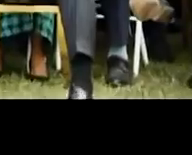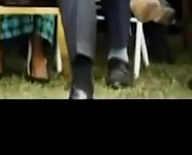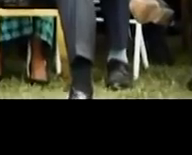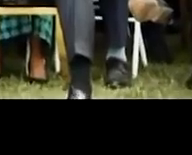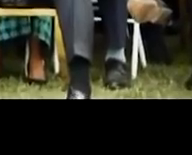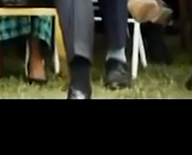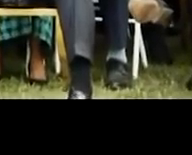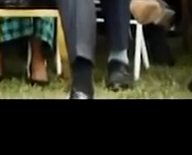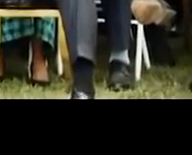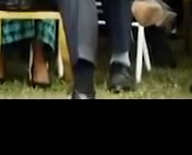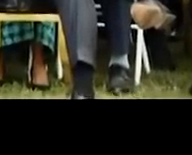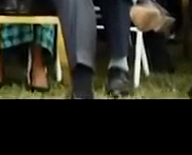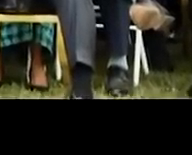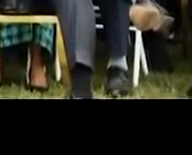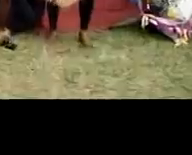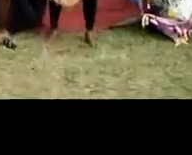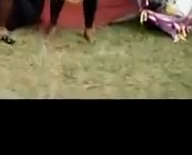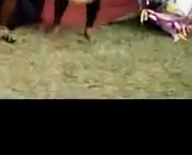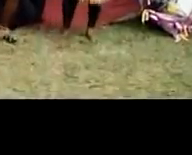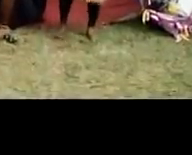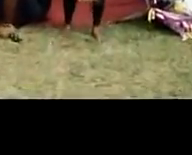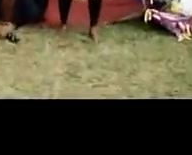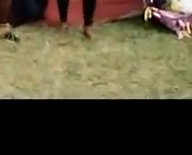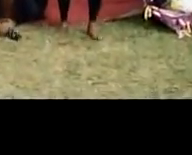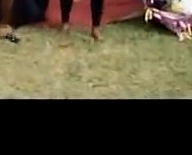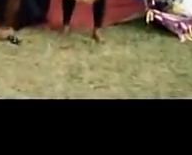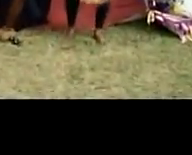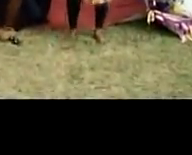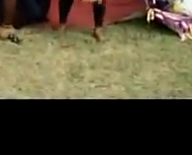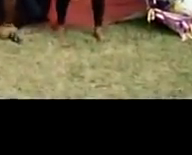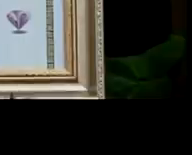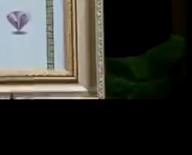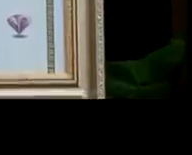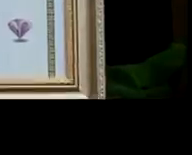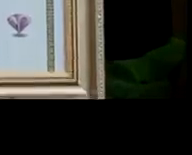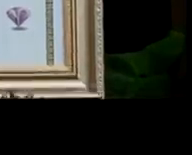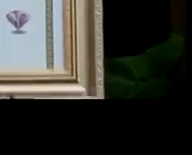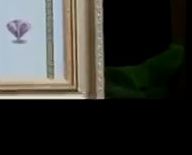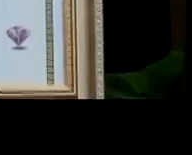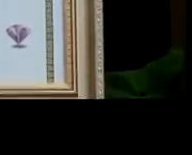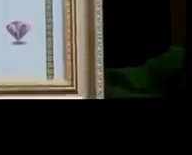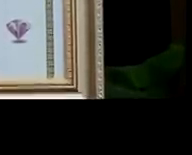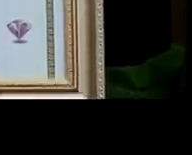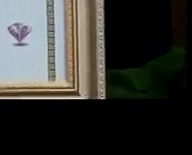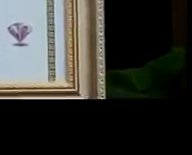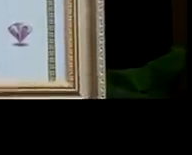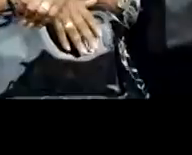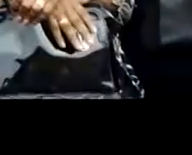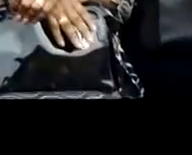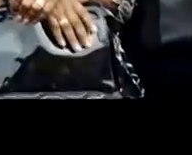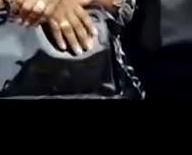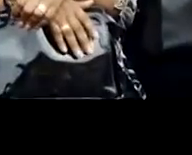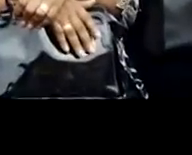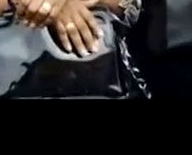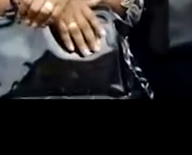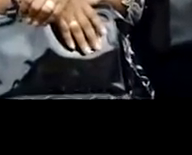République. En 2016, il avait répondu à l'appel de Étienne Tshisekedi Wamulumba et intégra le rassemblement avec ses proches.